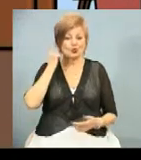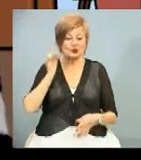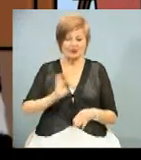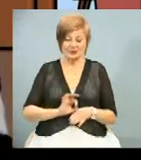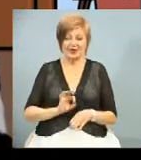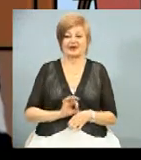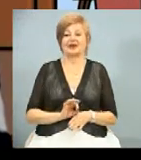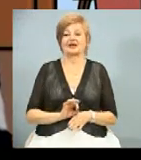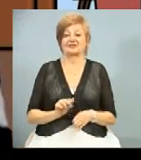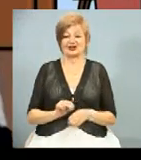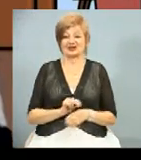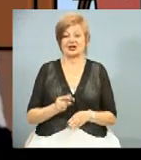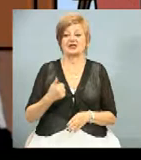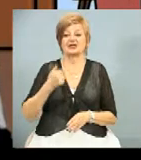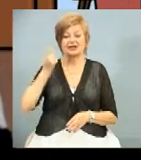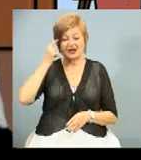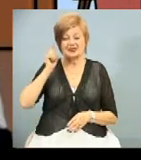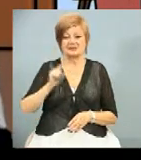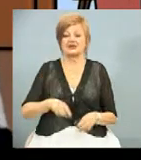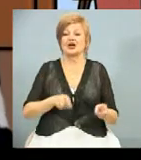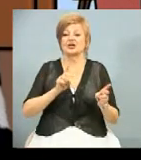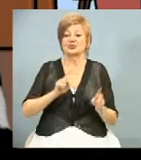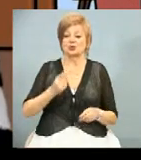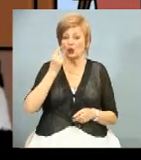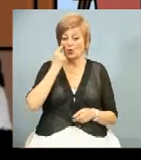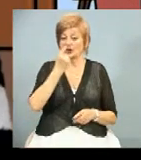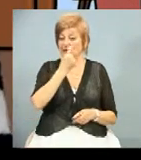Ушные. Я знаю тех, кто лечит